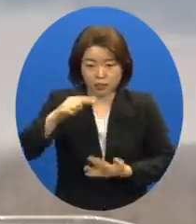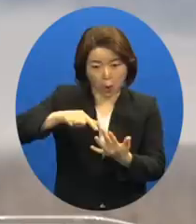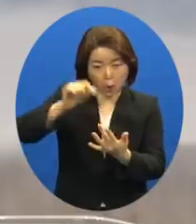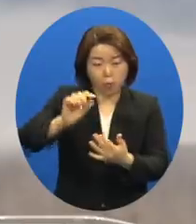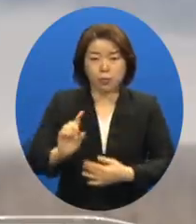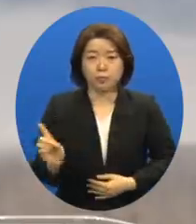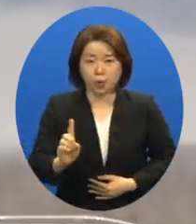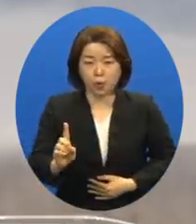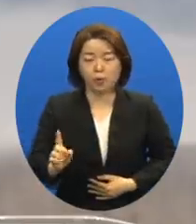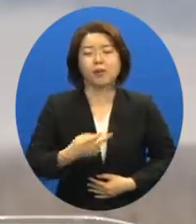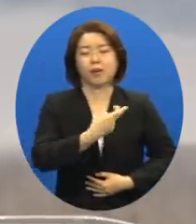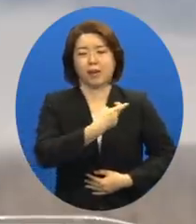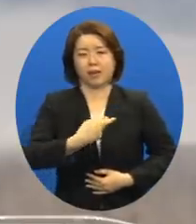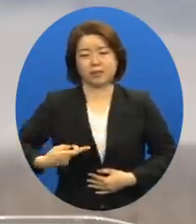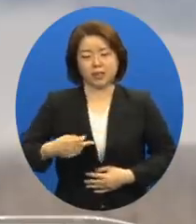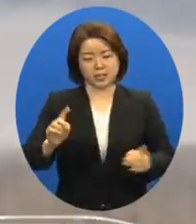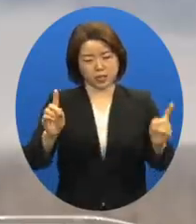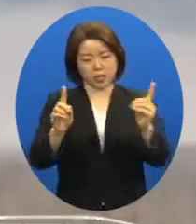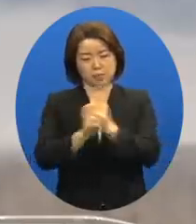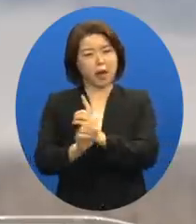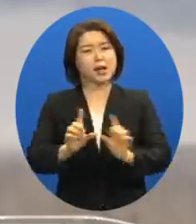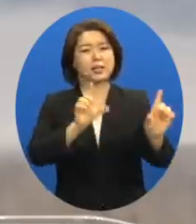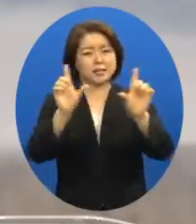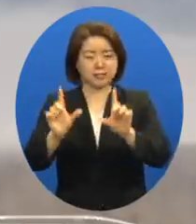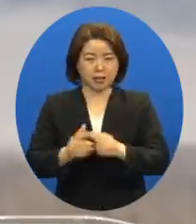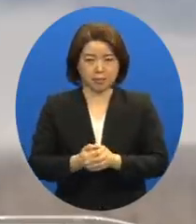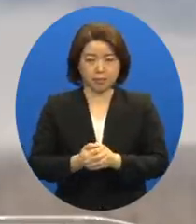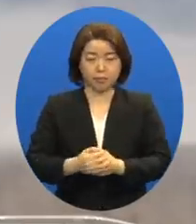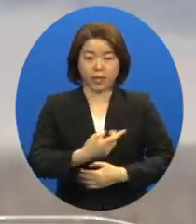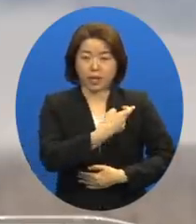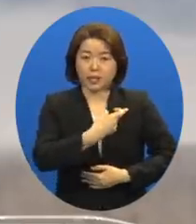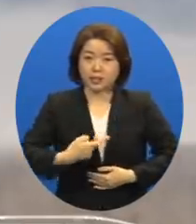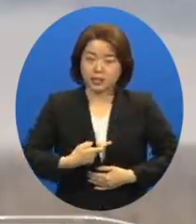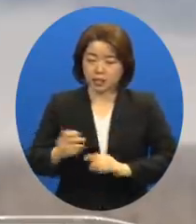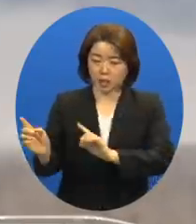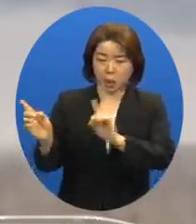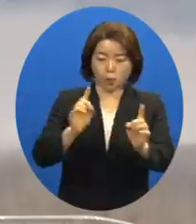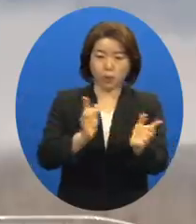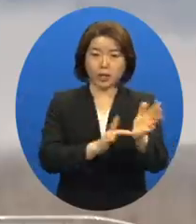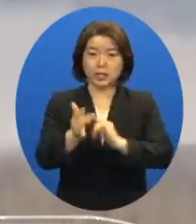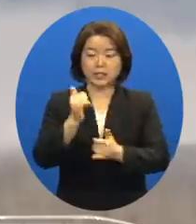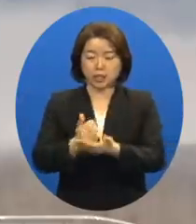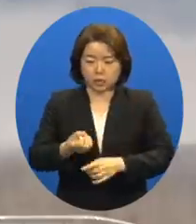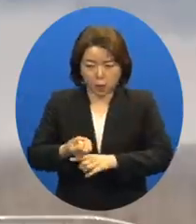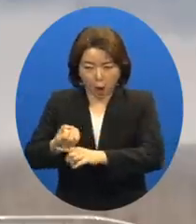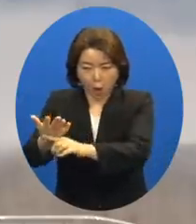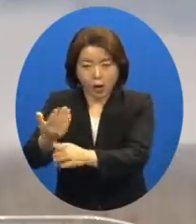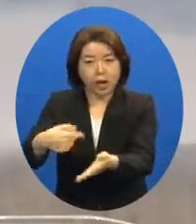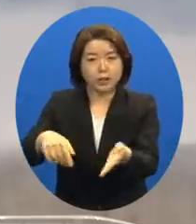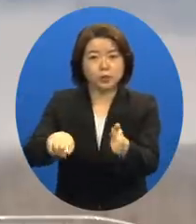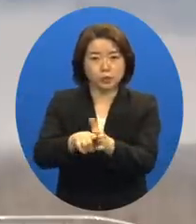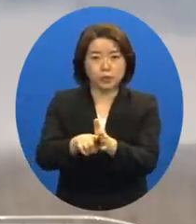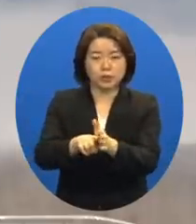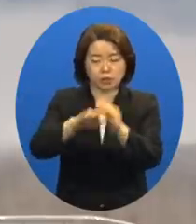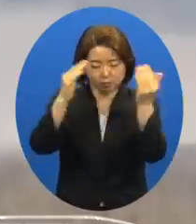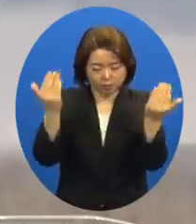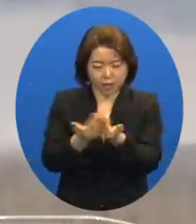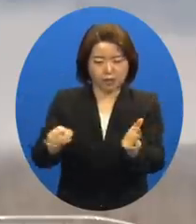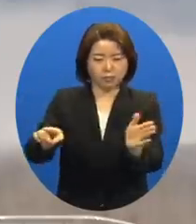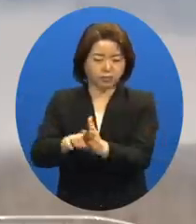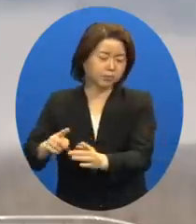꼽으라면 제자들의 변화일 것입니다. 제자들은 부활하신 예수님을 전하기 위해서 다